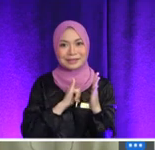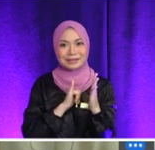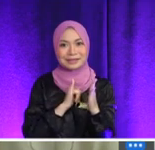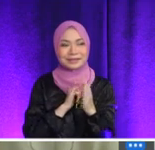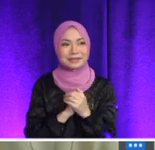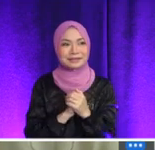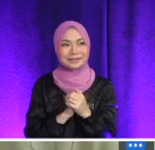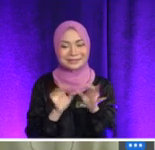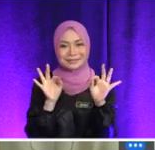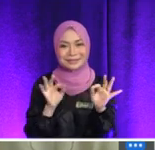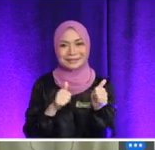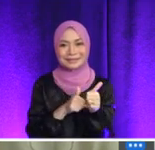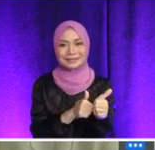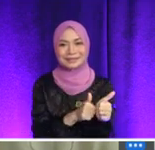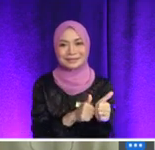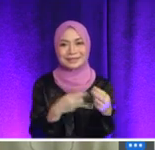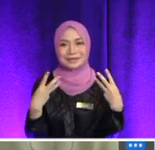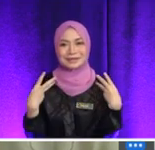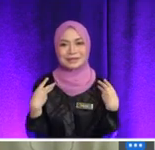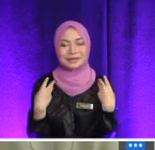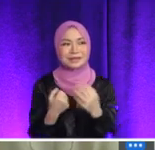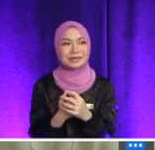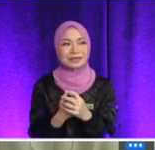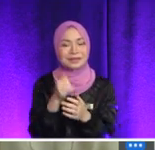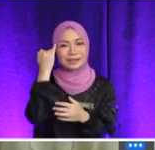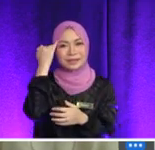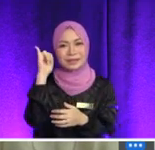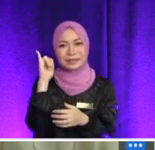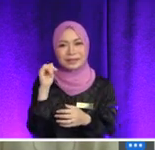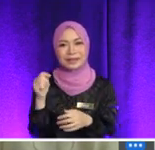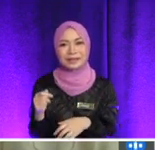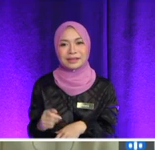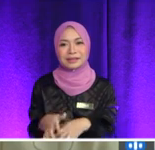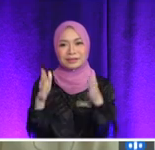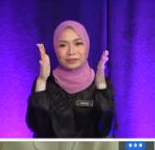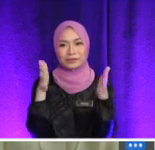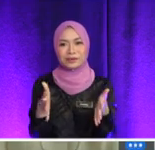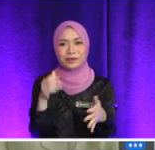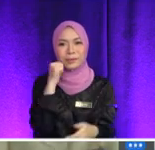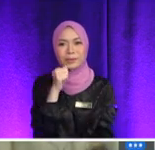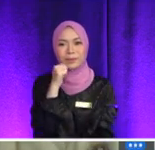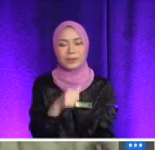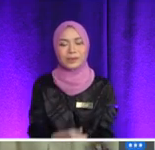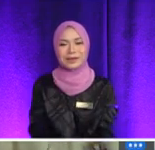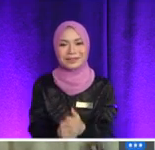kalau menyikutku adalah seorang perempuan jadinya